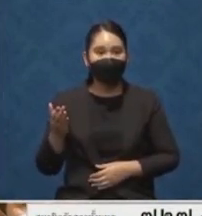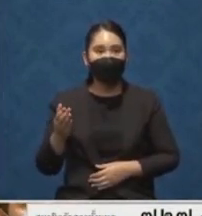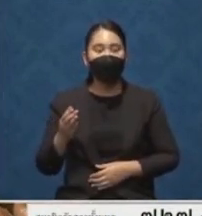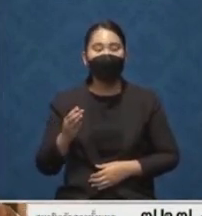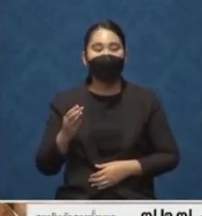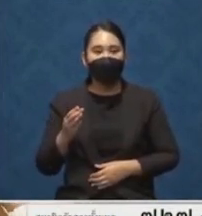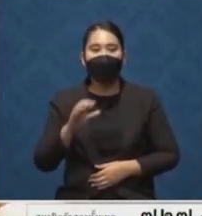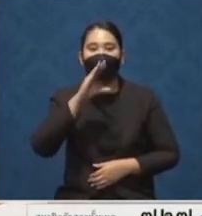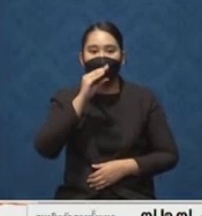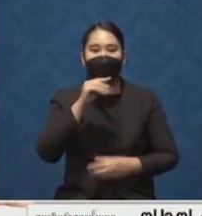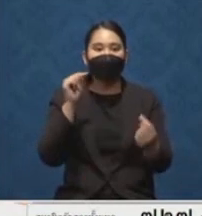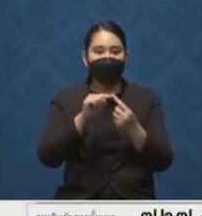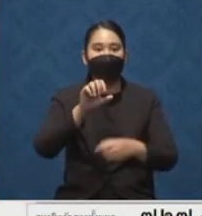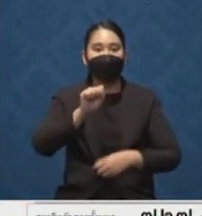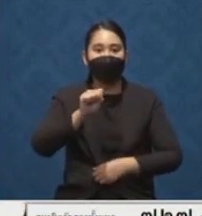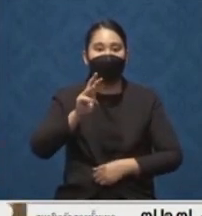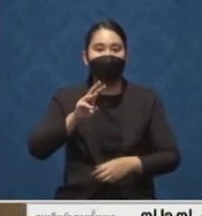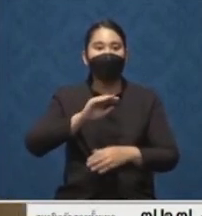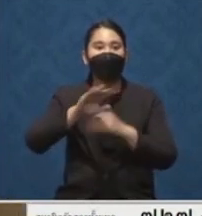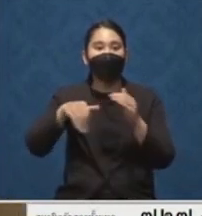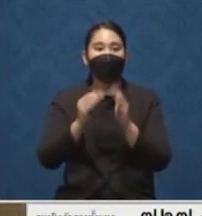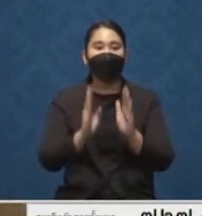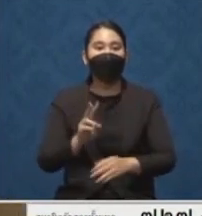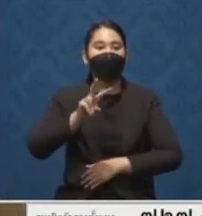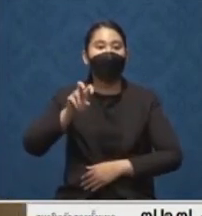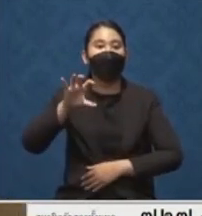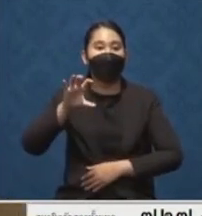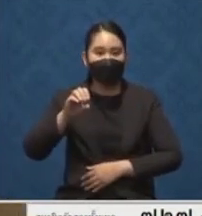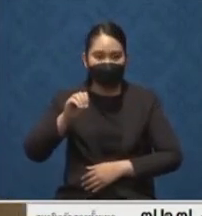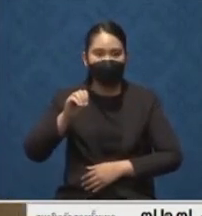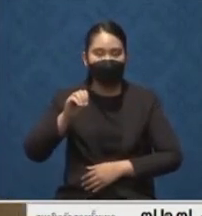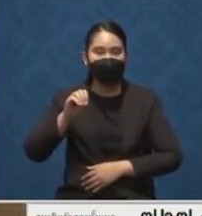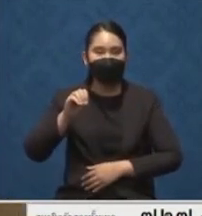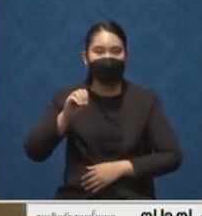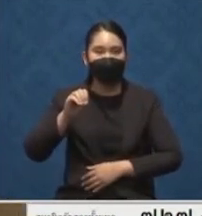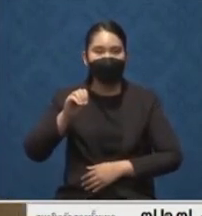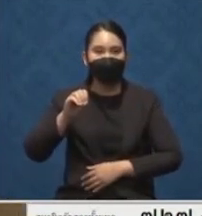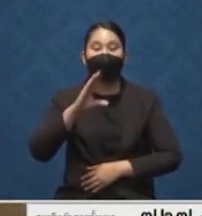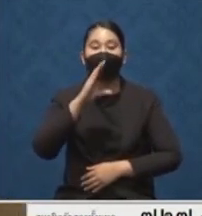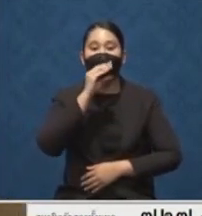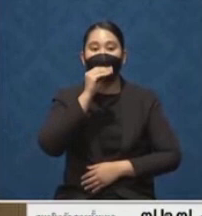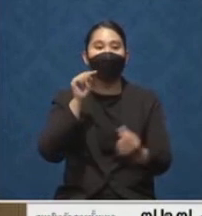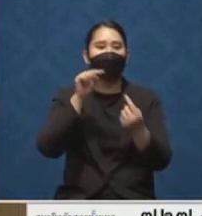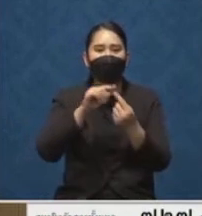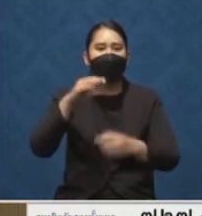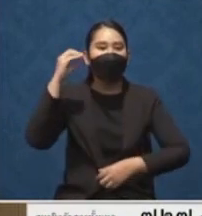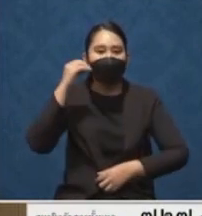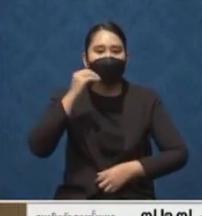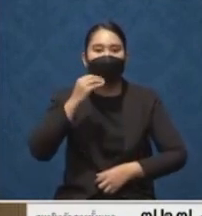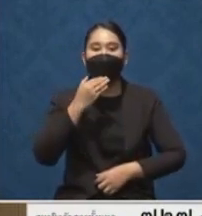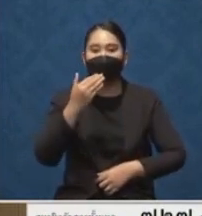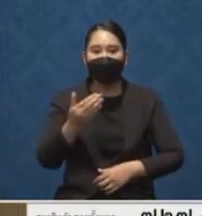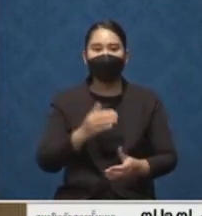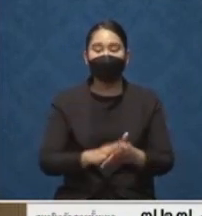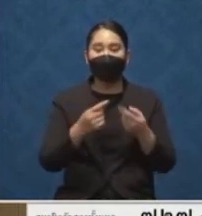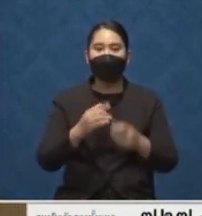สภาทุกคำนั่นแหละครับ250คนนะครับท่านน่ะได้พูดถึงมาตลอดแต่